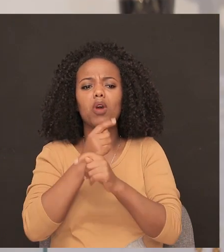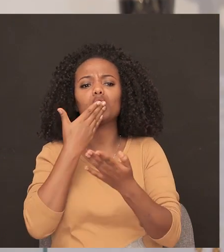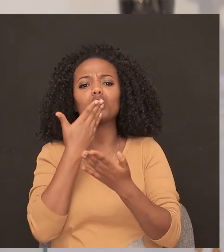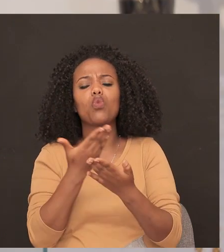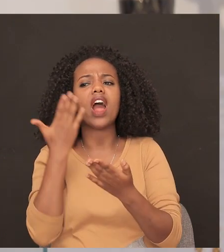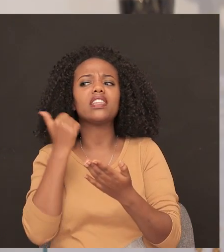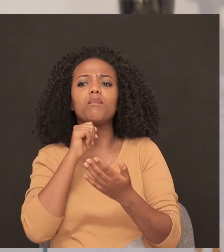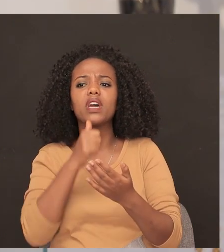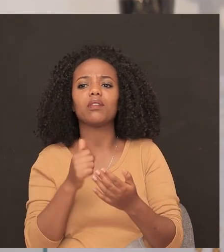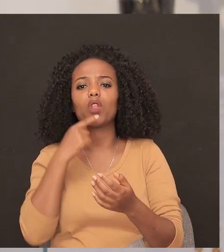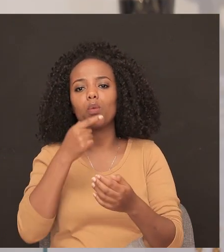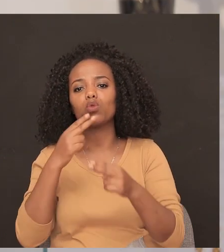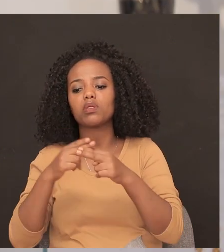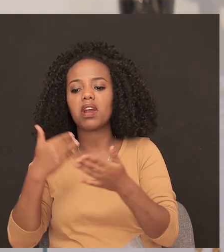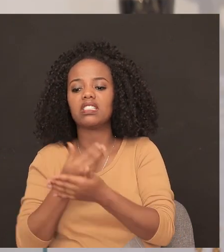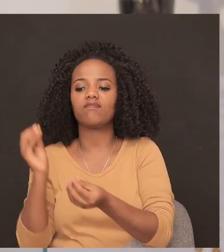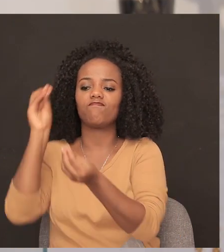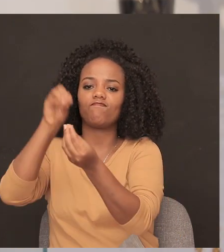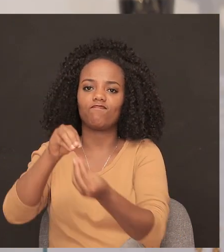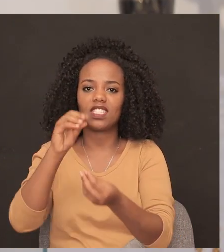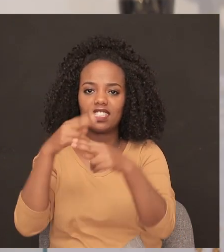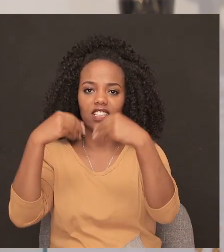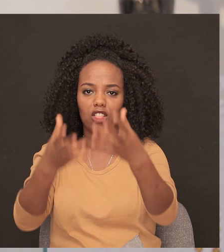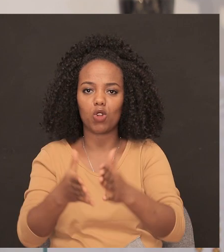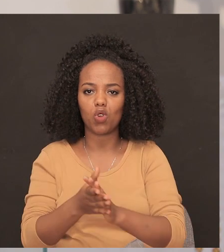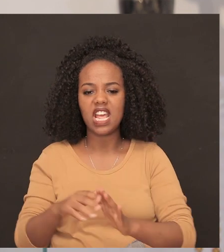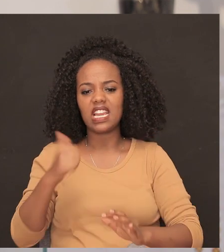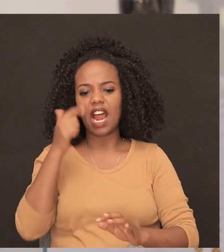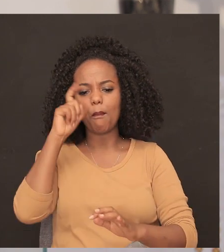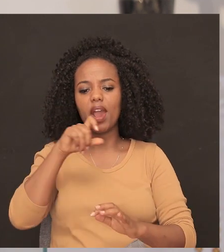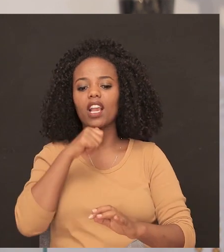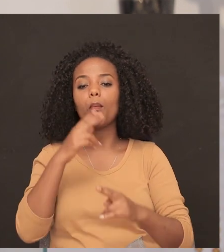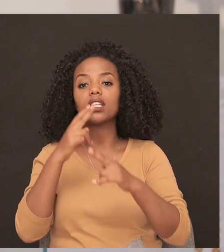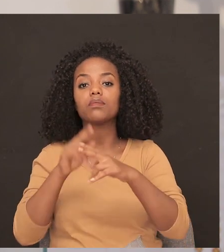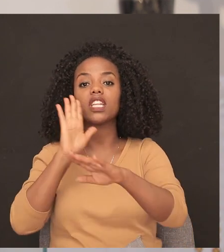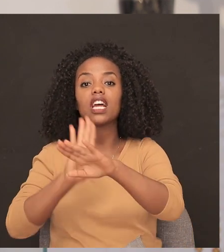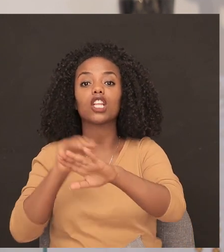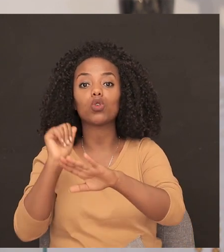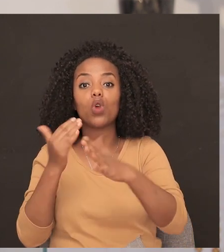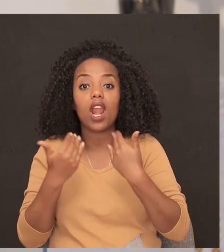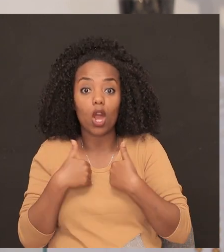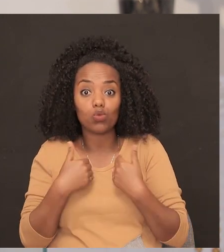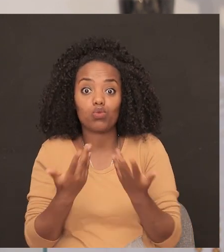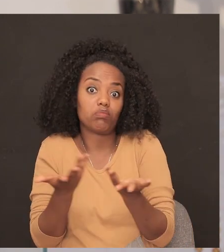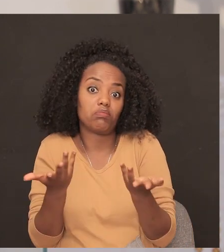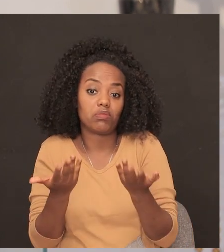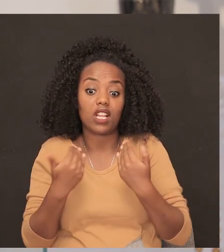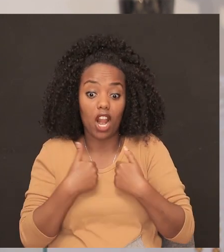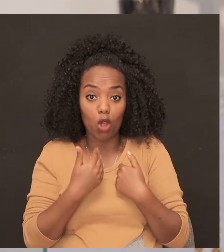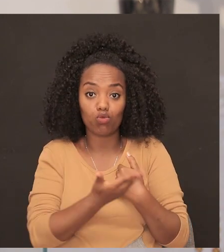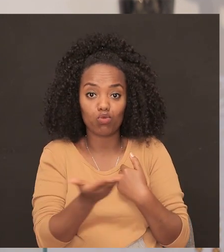እንዲህ ተብላችሁ የተጠራችሁ በሌላ የማይገባ ስም ተጠርታችሁ ያላችሁ ትኖሩ ይሆን?